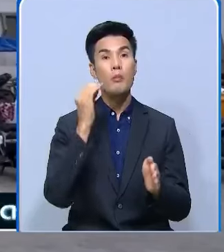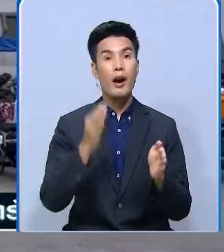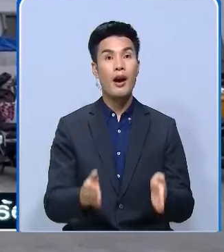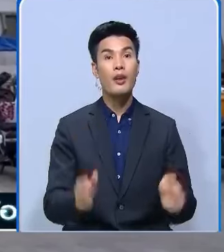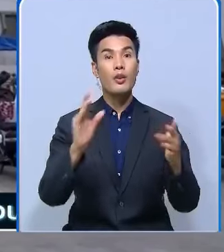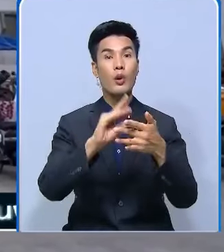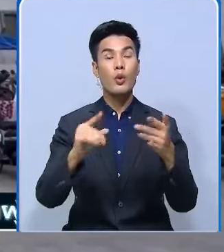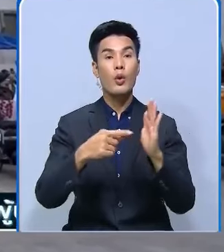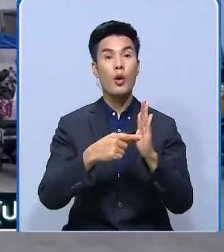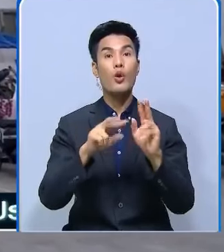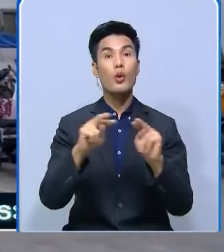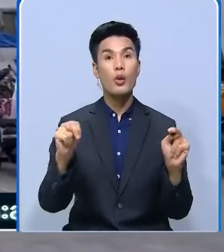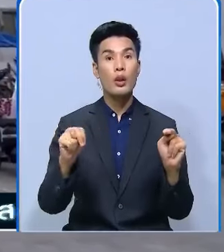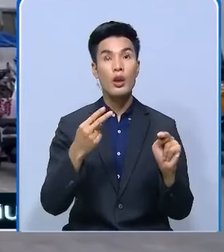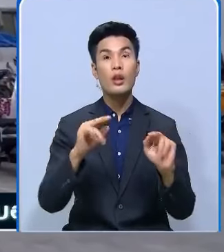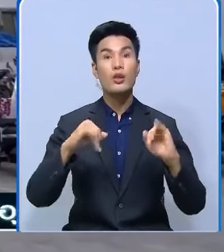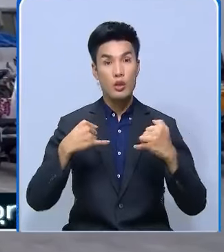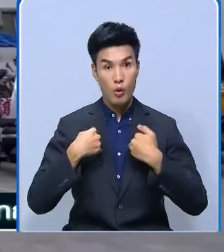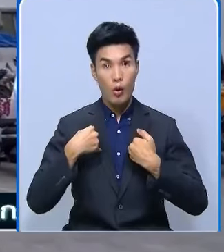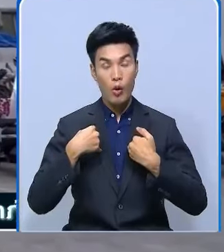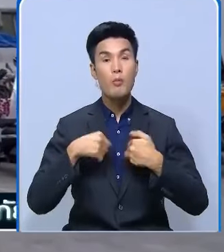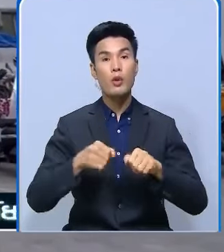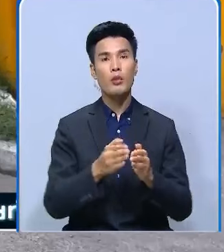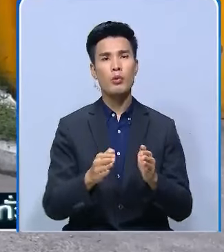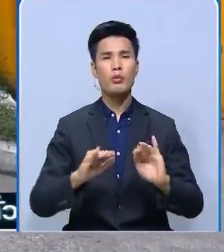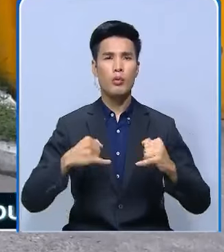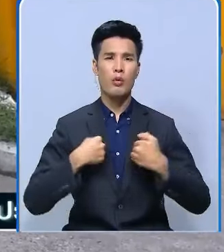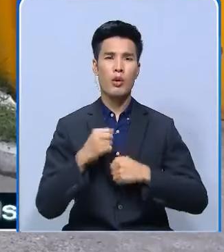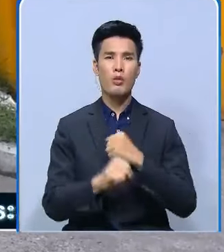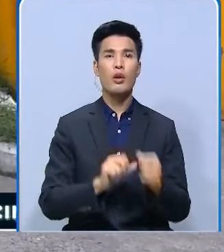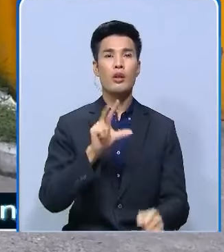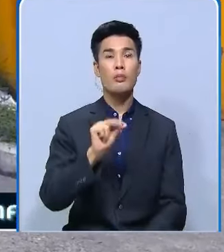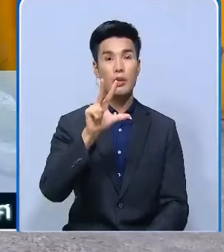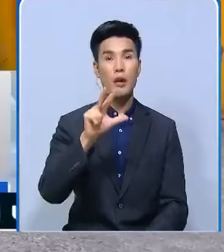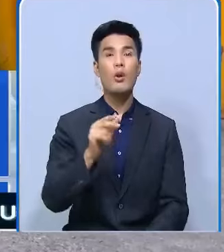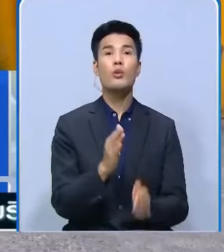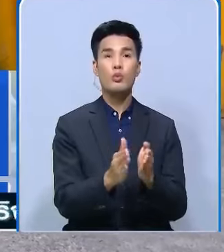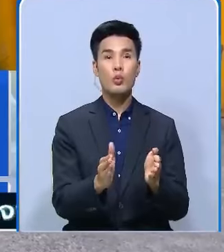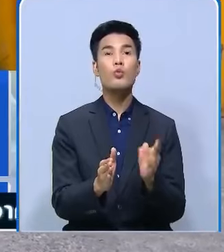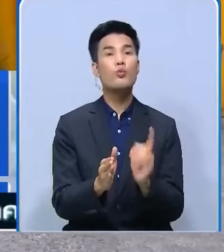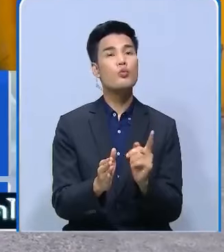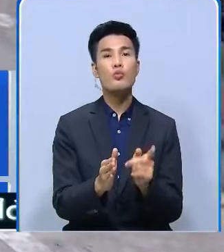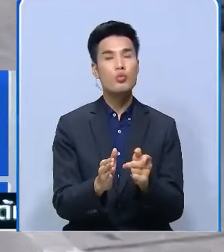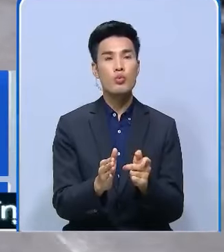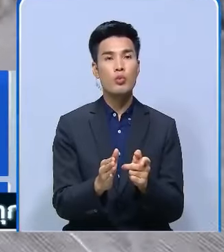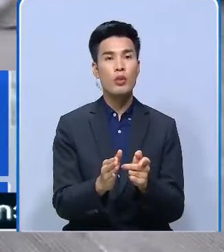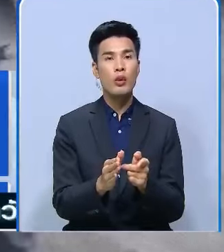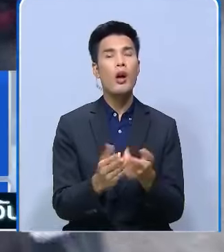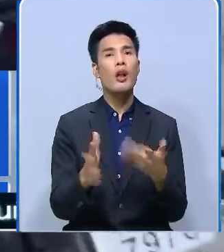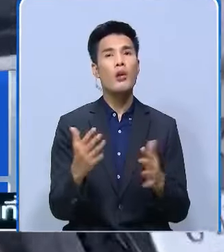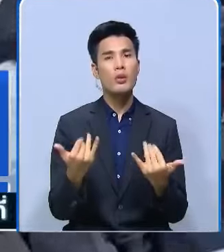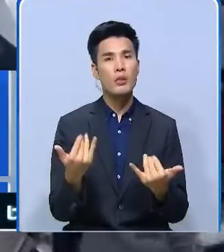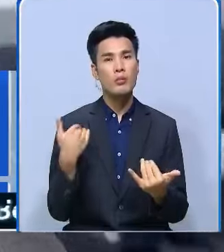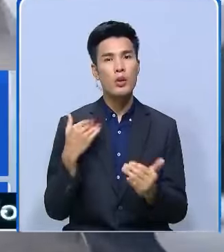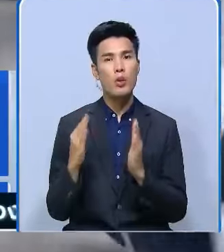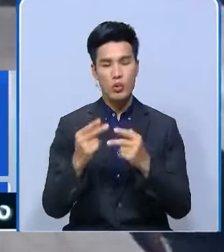ใหญ่นี่แหละไปเจอกับเจ้าของรถอายุ33ปีเขาก็เล่าให้ฟังว่าเขาเองจอดรถไว้ที่หน้าตึกตามปกตินี่แหละและทีนี้มันมีคน